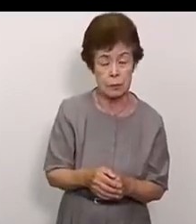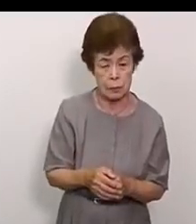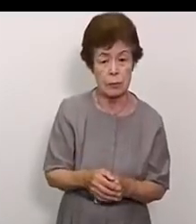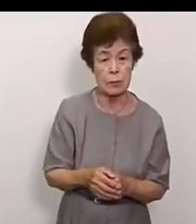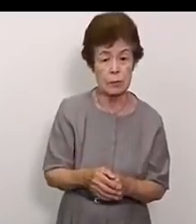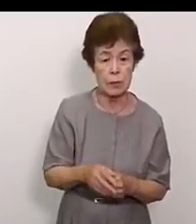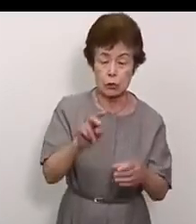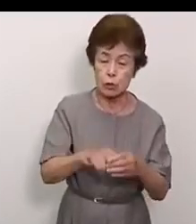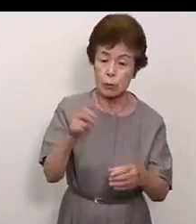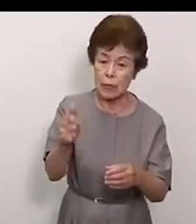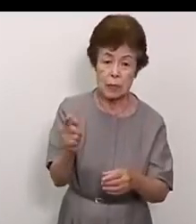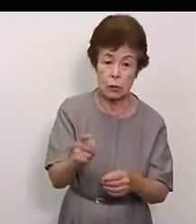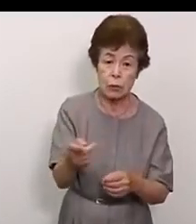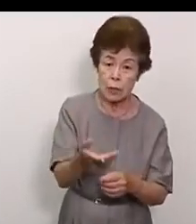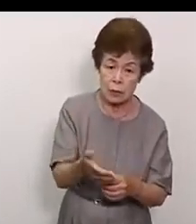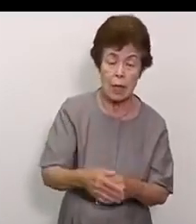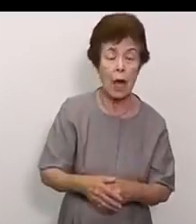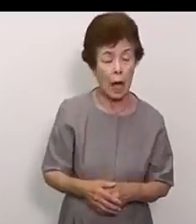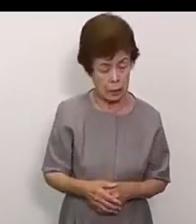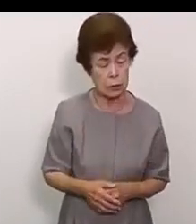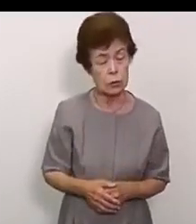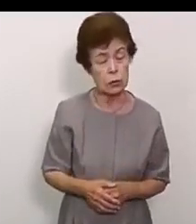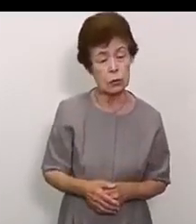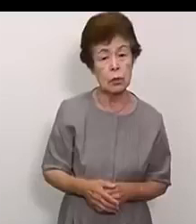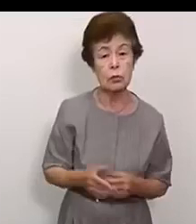そうですね、実は、